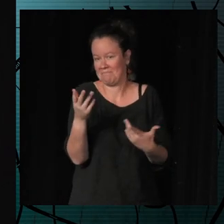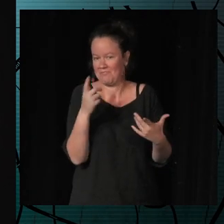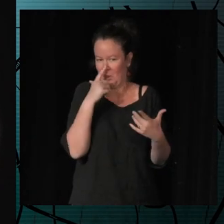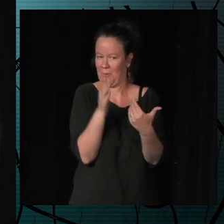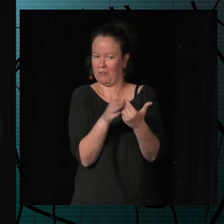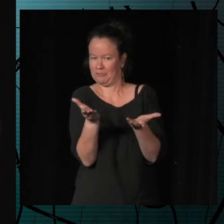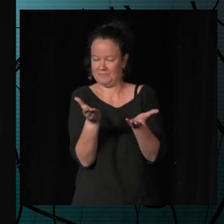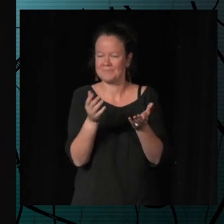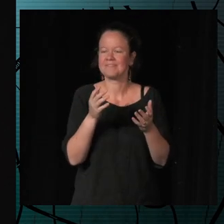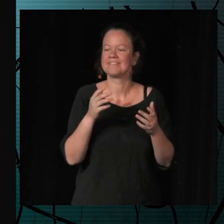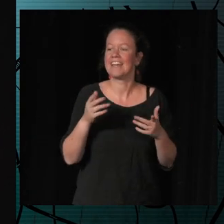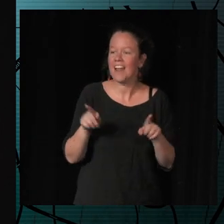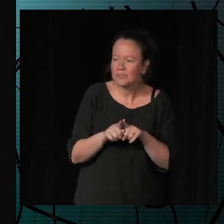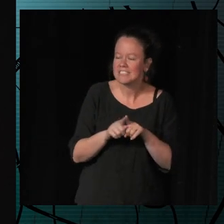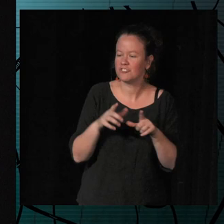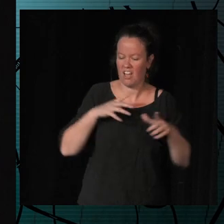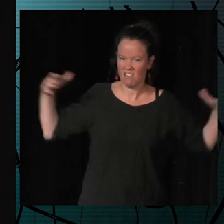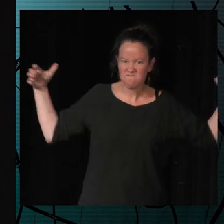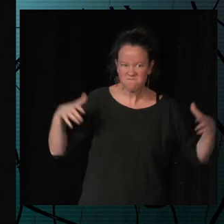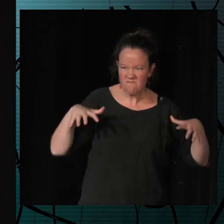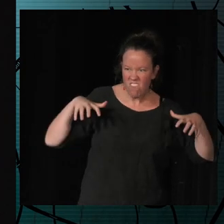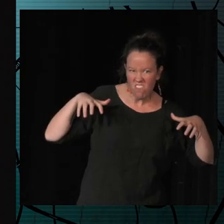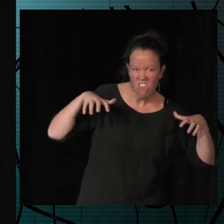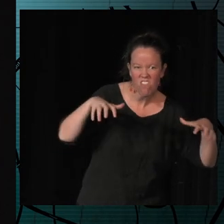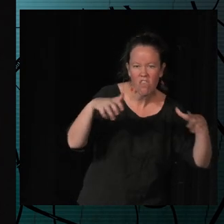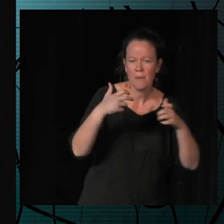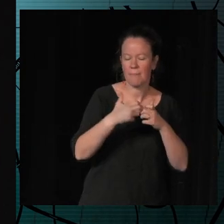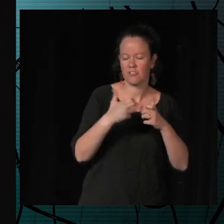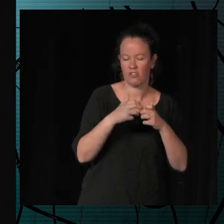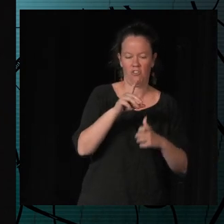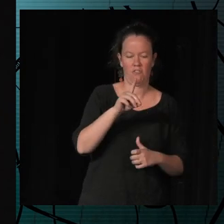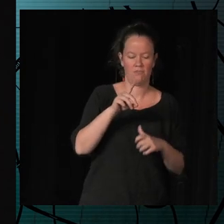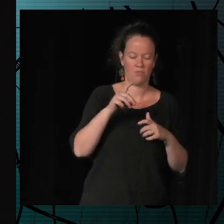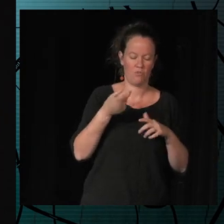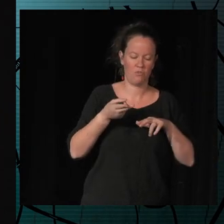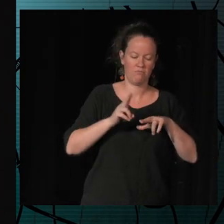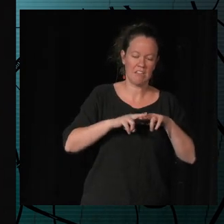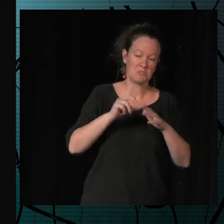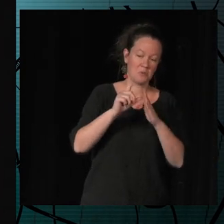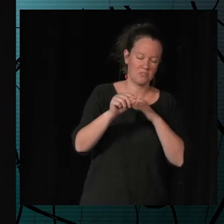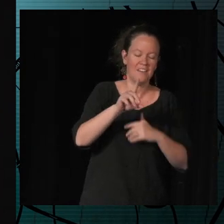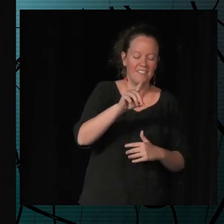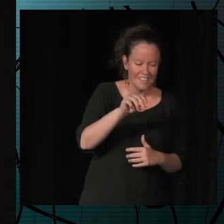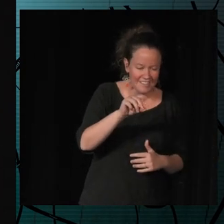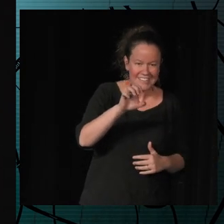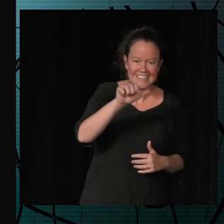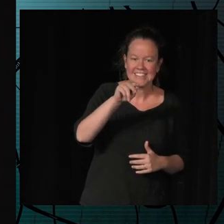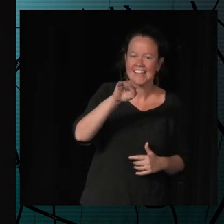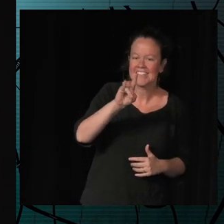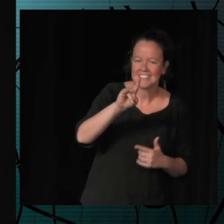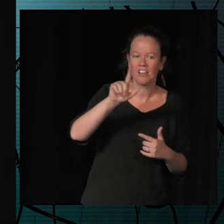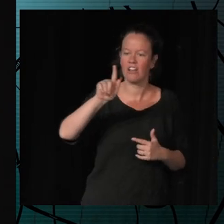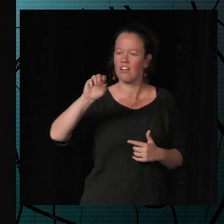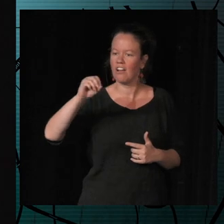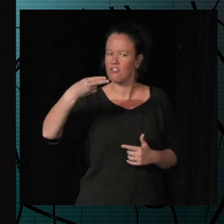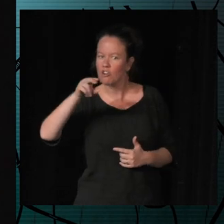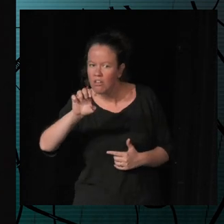masse et ça on l'a vu avec des titres comme comme da gone ou ou ouou d'autres he ou dying light ou ou